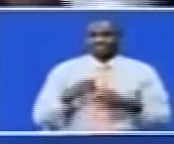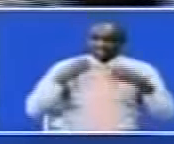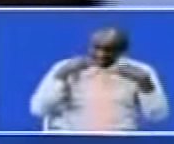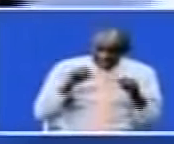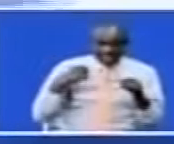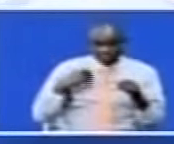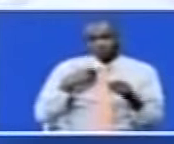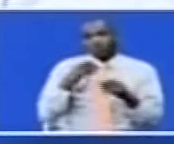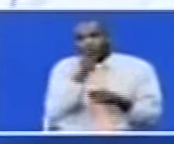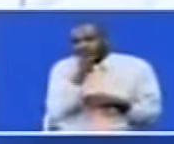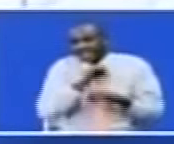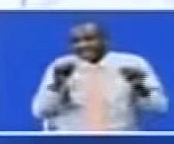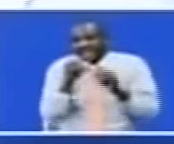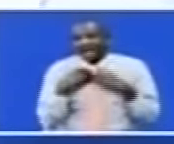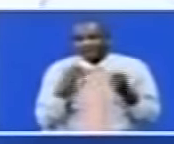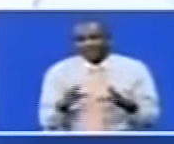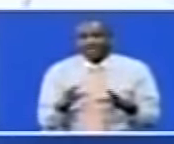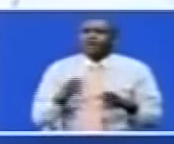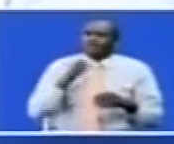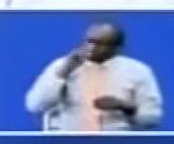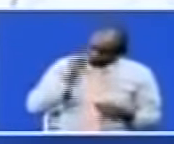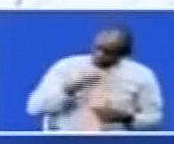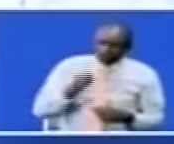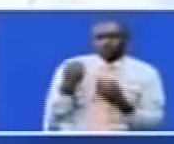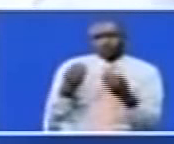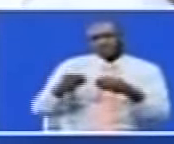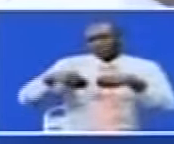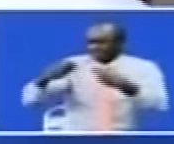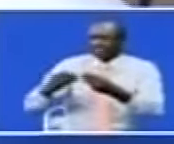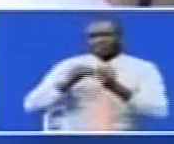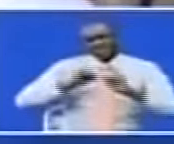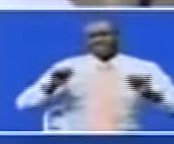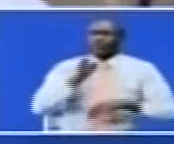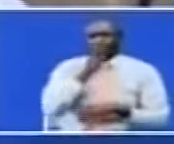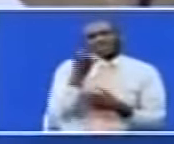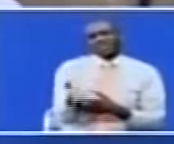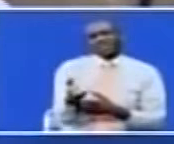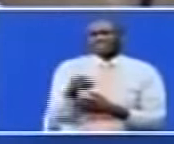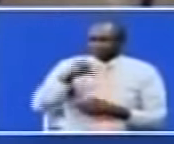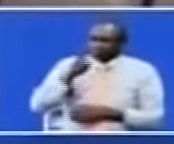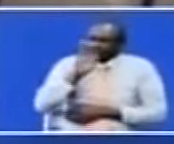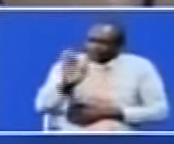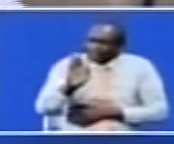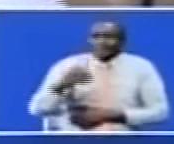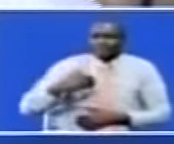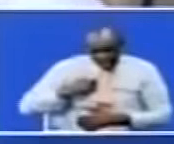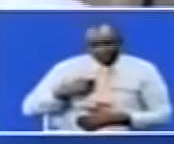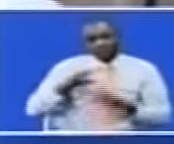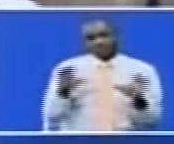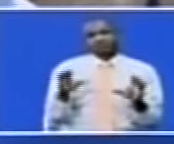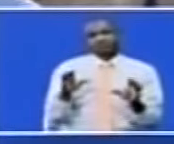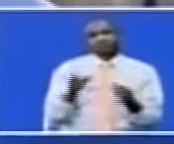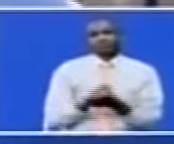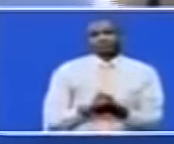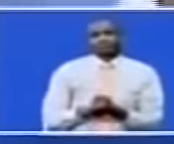kutafutana mahali ya kukunywa maji safi, at least watoto wetu tuwe tunajua kwamba wanaweza kuwekwa maji yao ambayo inatokana na pipeline wapate